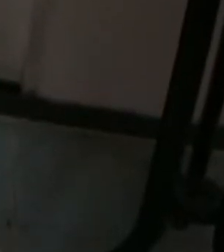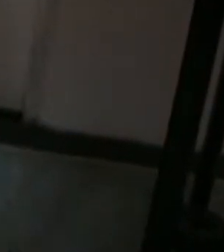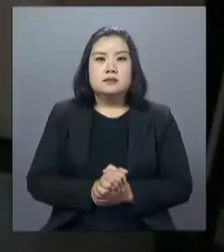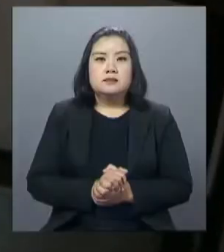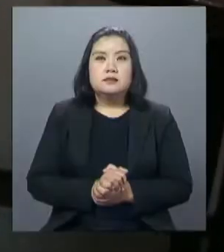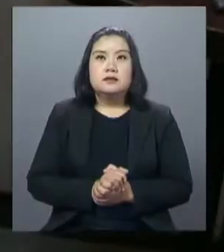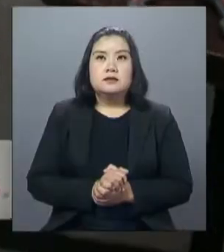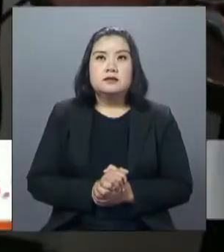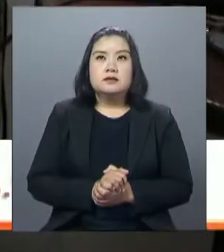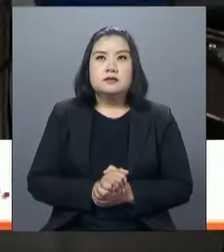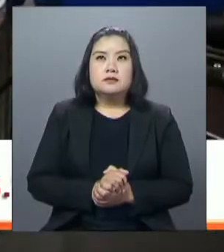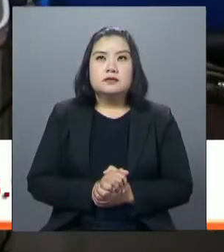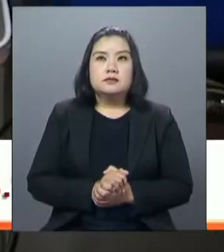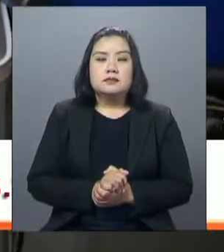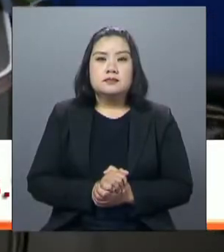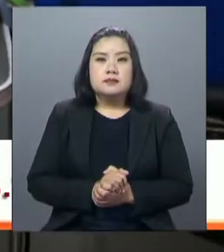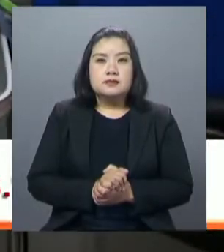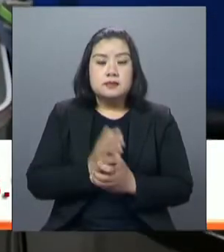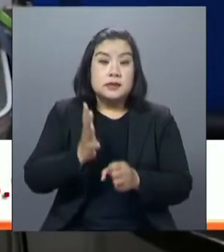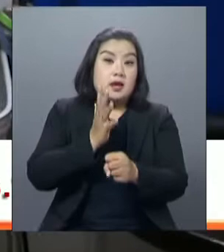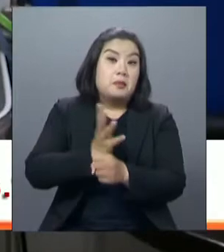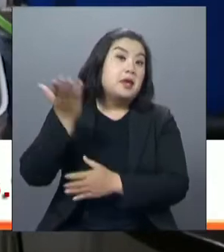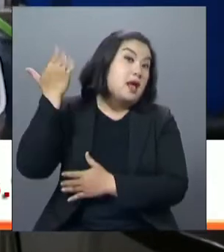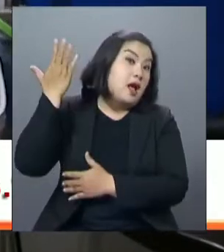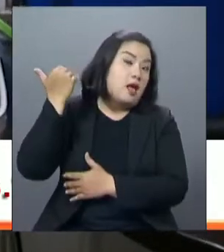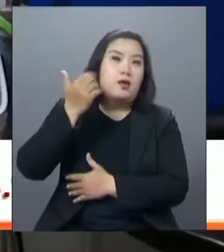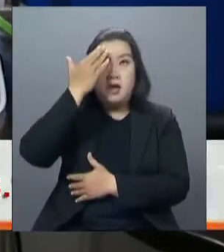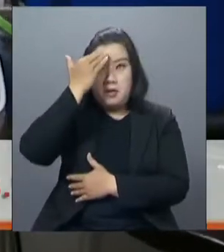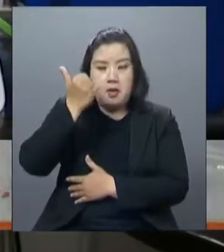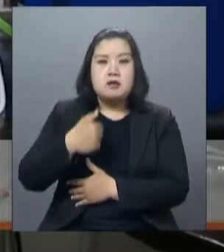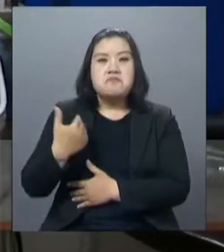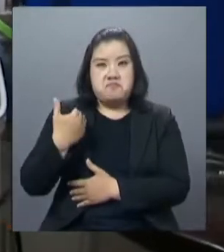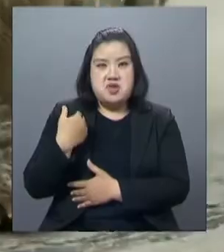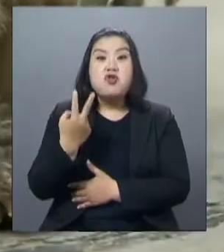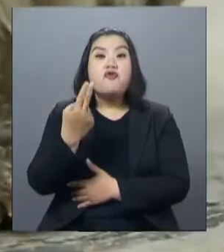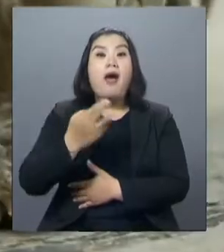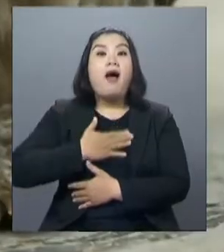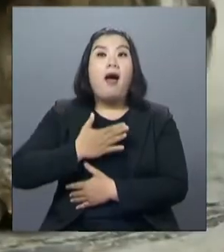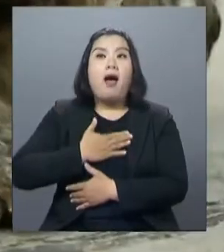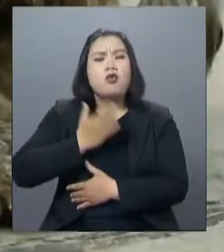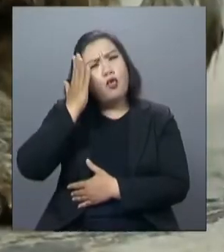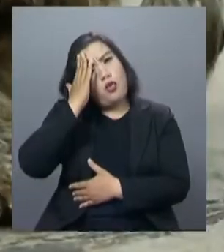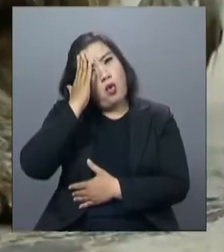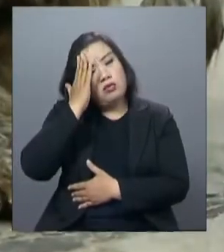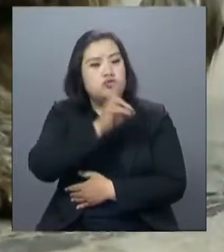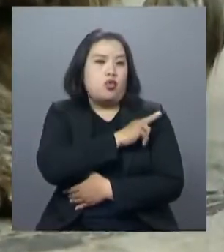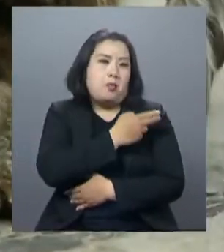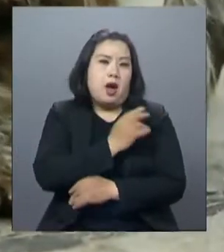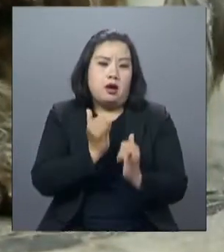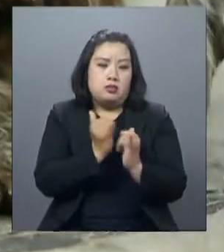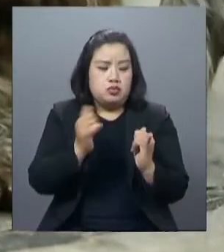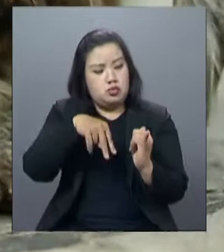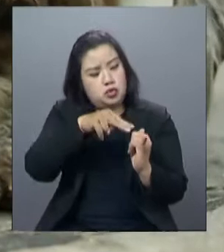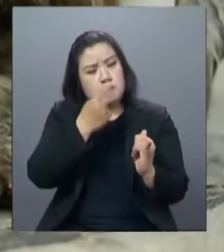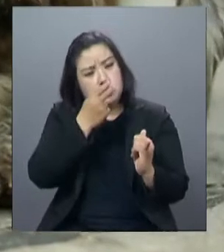ท่านนับไปเมื่อ5ปีก่อนแฟนต้องนอนโรงพยาบาลยาวก็เปิดคลิปดูในอินเทอร์เน็ตเรื่อย